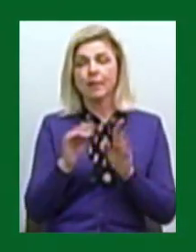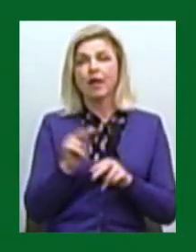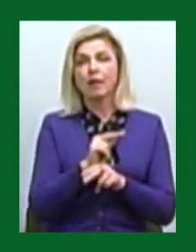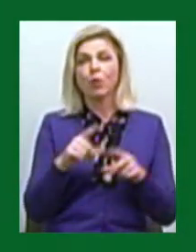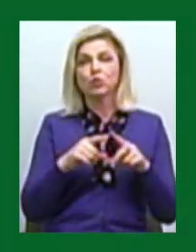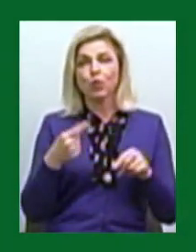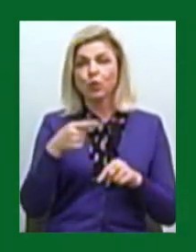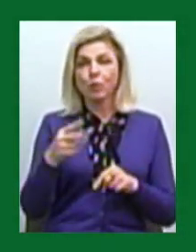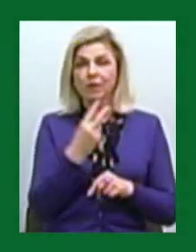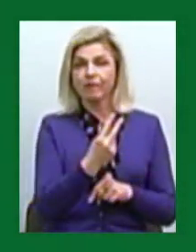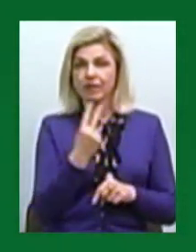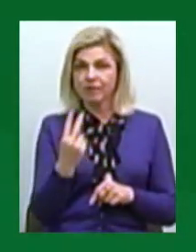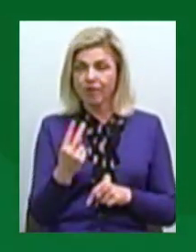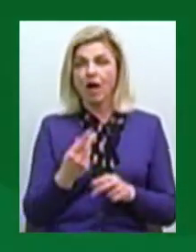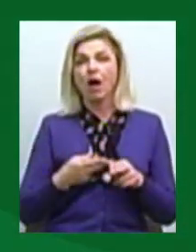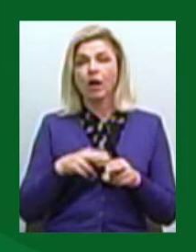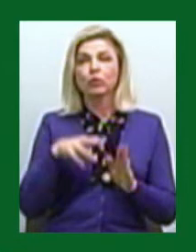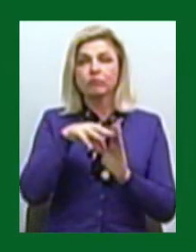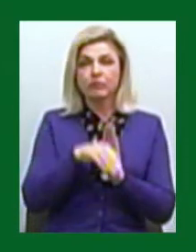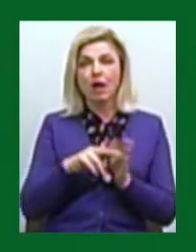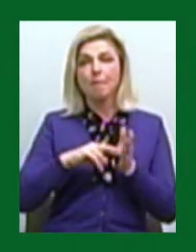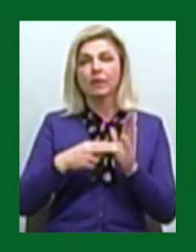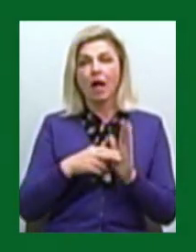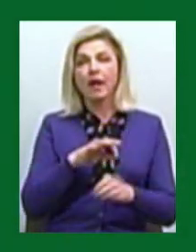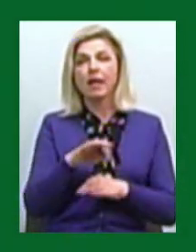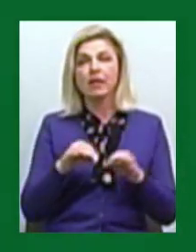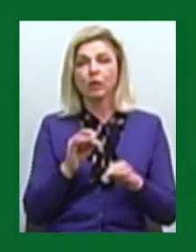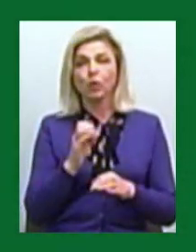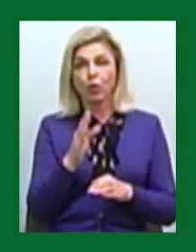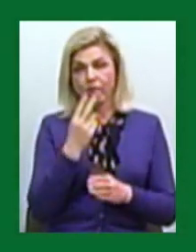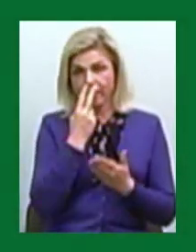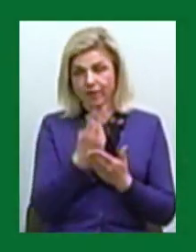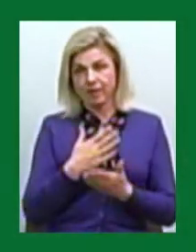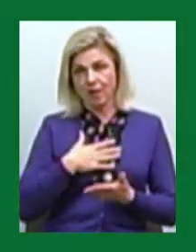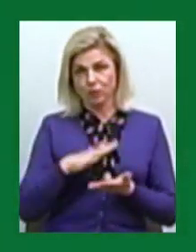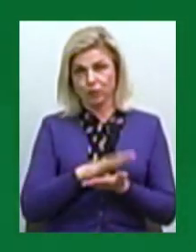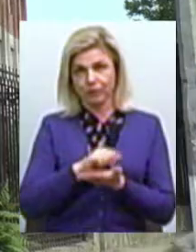номер 22. Що передбачено в планах архітекторів, бачили кореспонденти Суспільного.